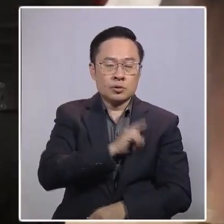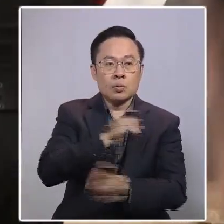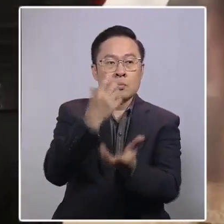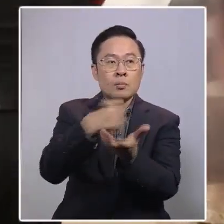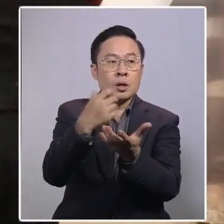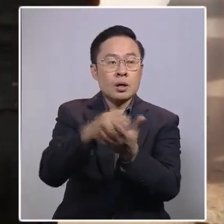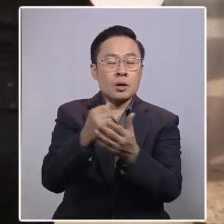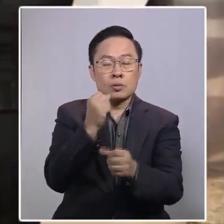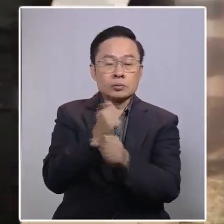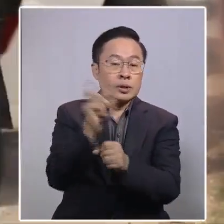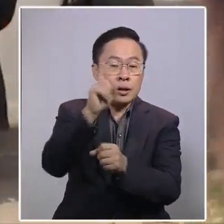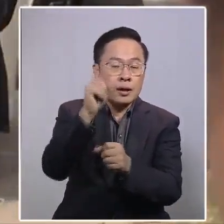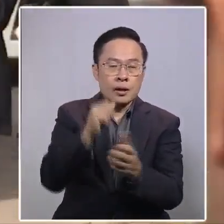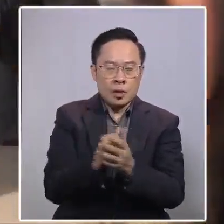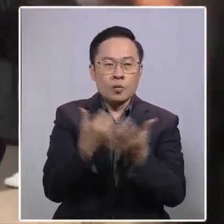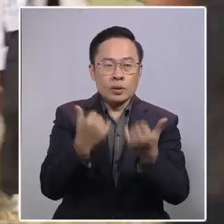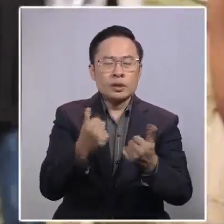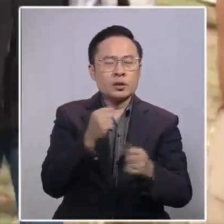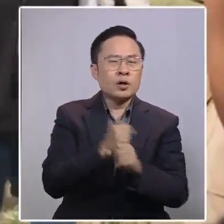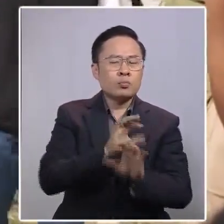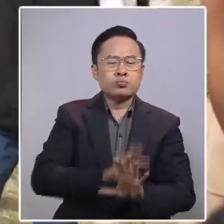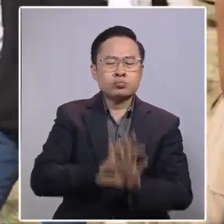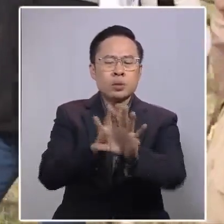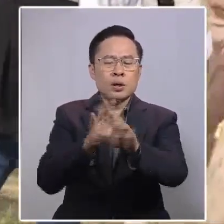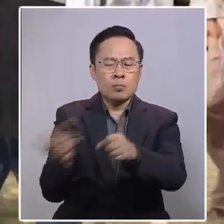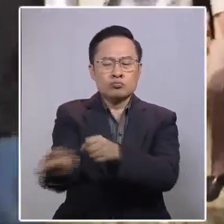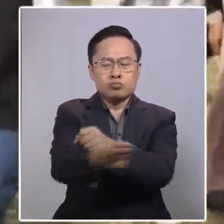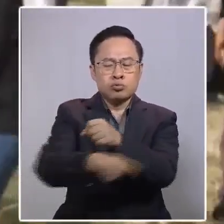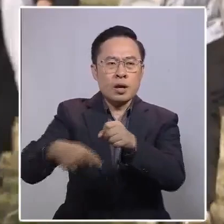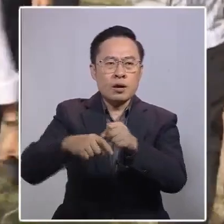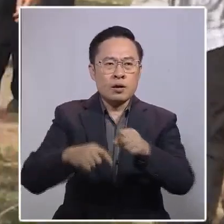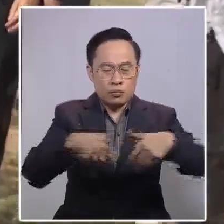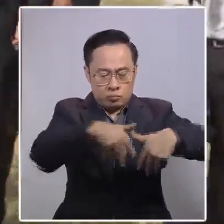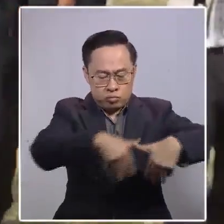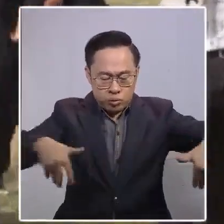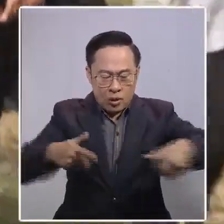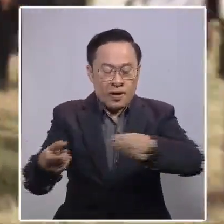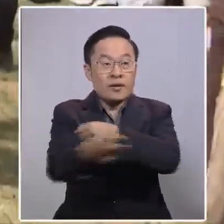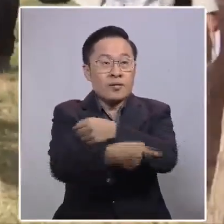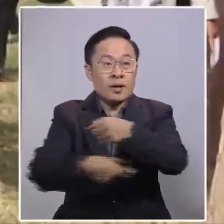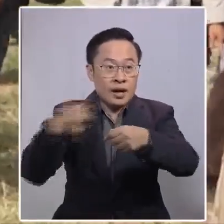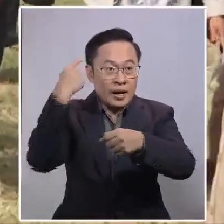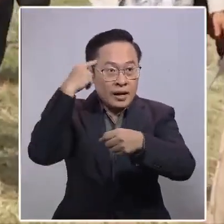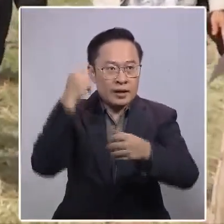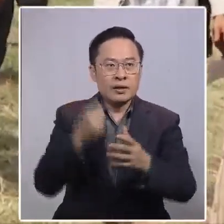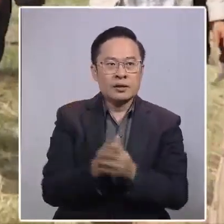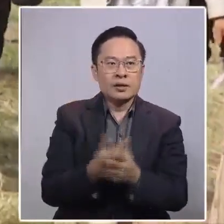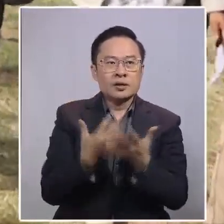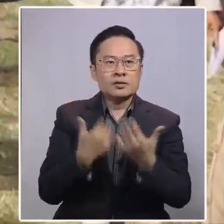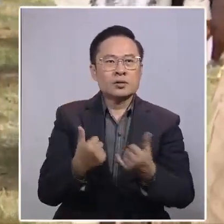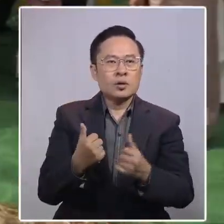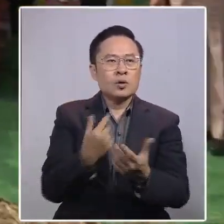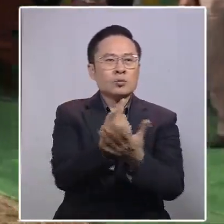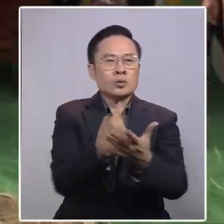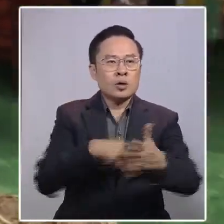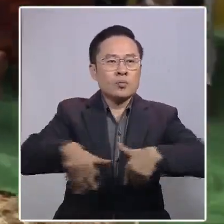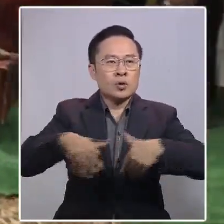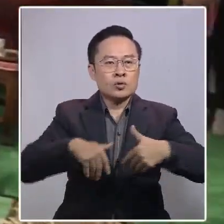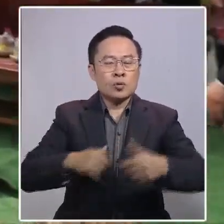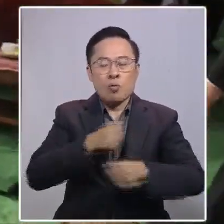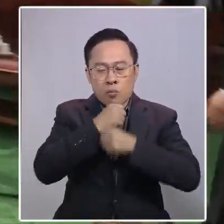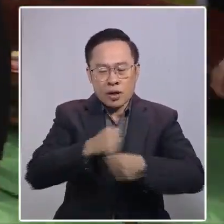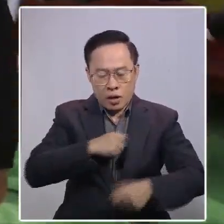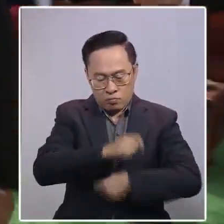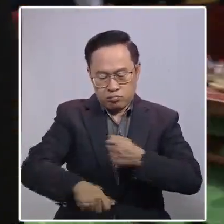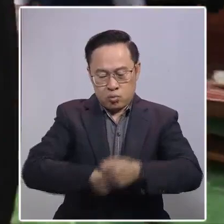งแขกเกี่ยวข้าวกับชาวตำบลหนองสวรรค์ทันทีที่มาถึงนะครับตัวแทนชาวบ้านได้ผูกผ้าขาวม้าต้อนรับผู้สูงอายุได้